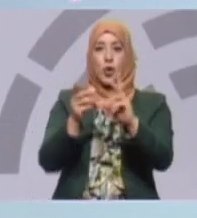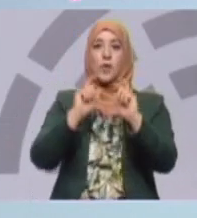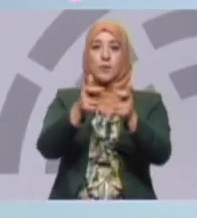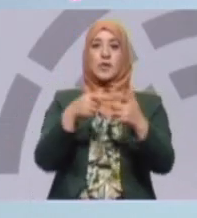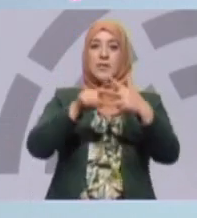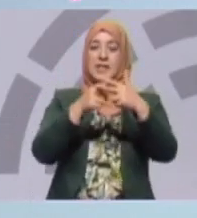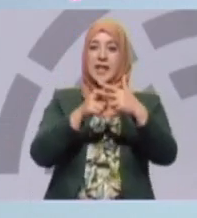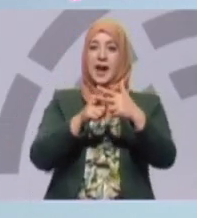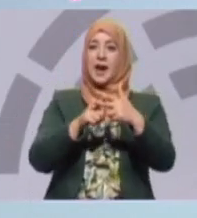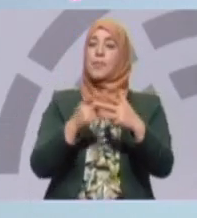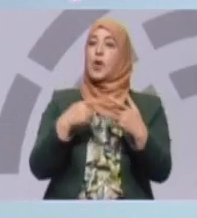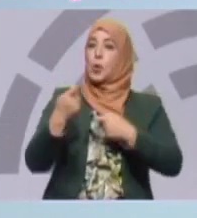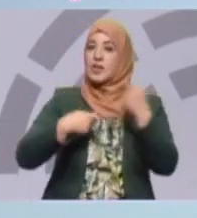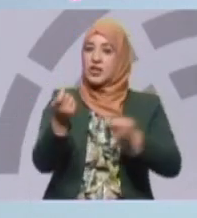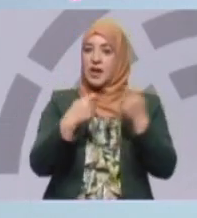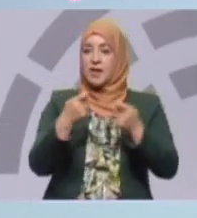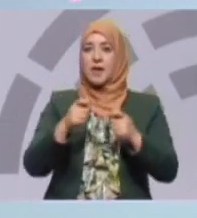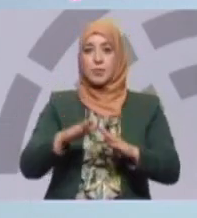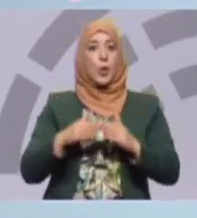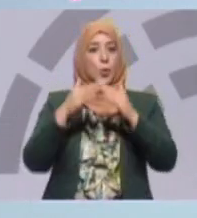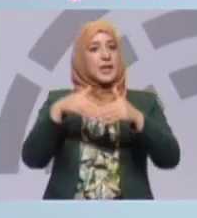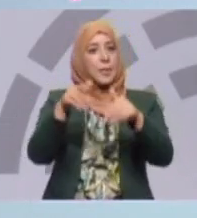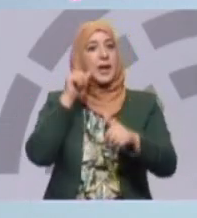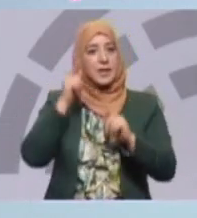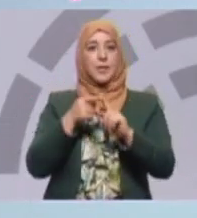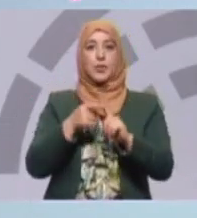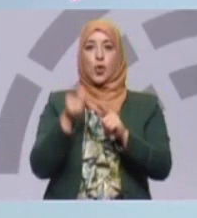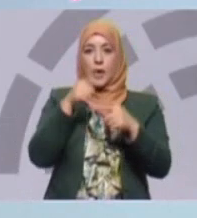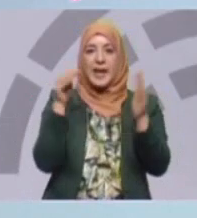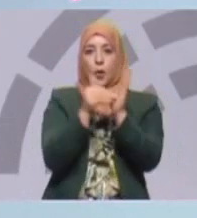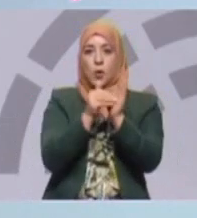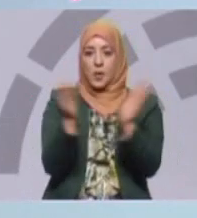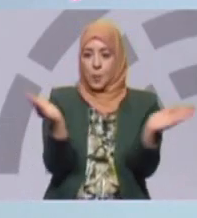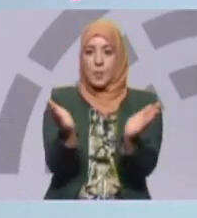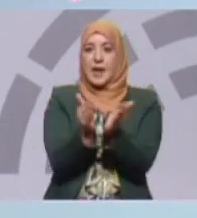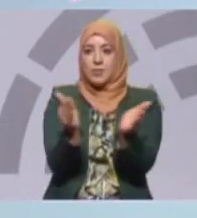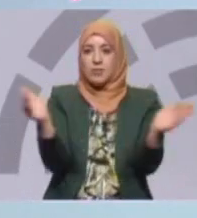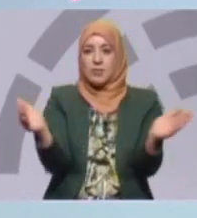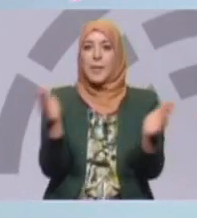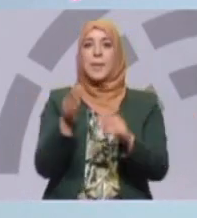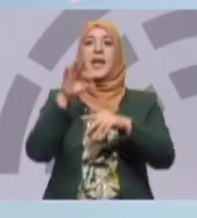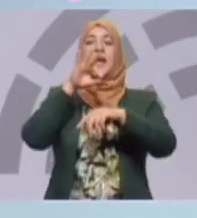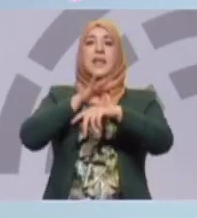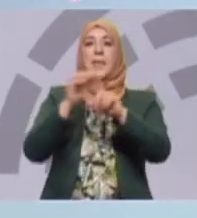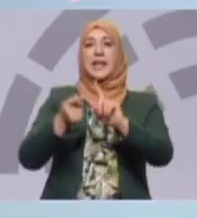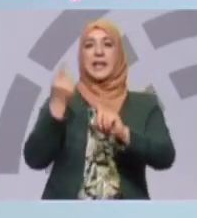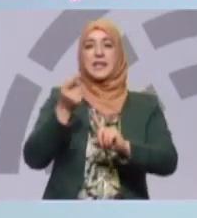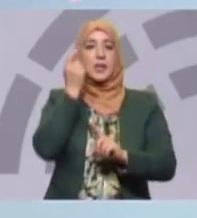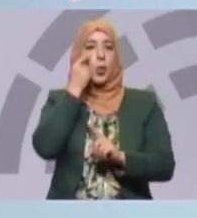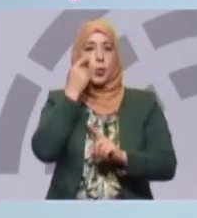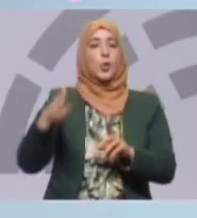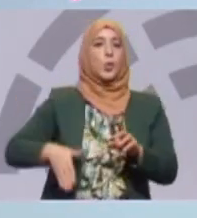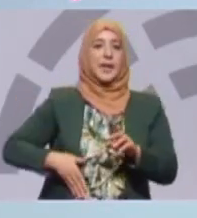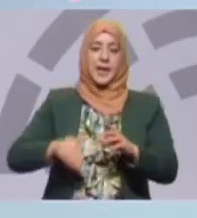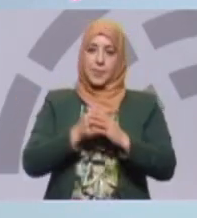والتجاره والصيد البحري بالنسبه للمستشفى التوسعته وتطعيمه بالطب الاختصاص في الكلاب وطب